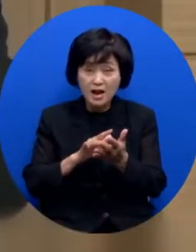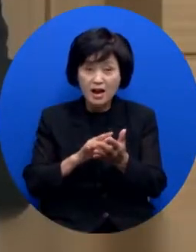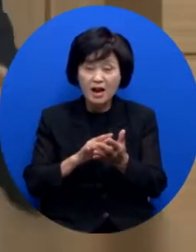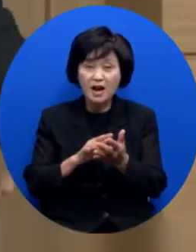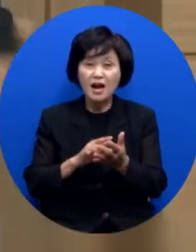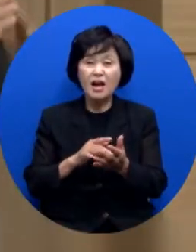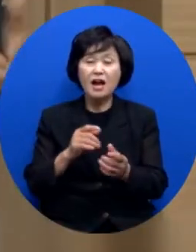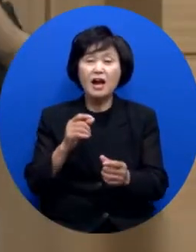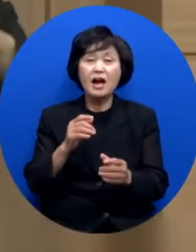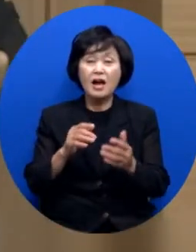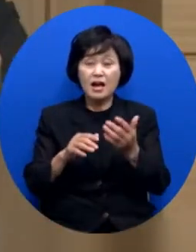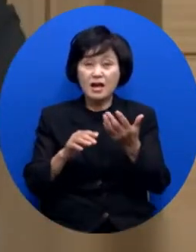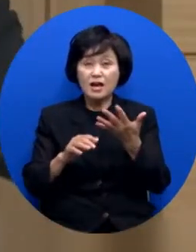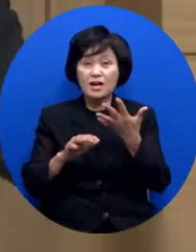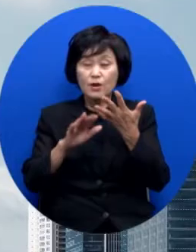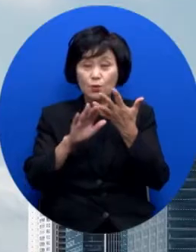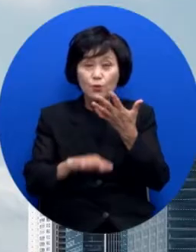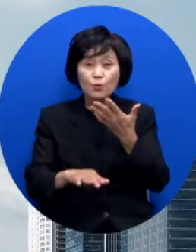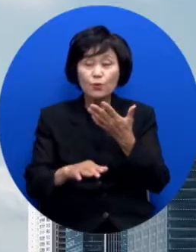하반기에 들여오겠다고 밝혔습니다.